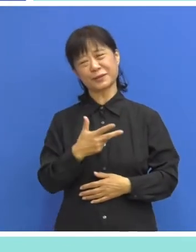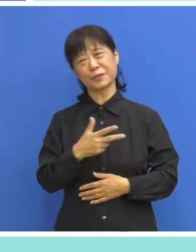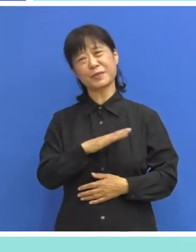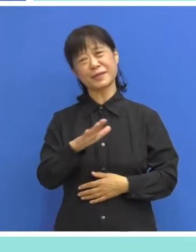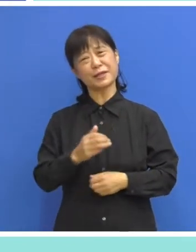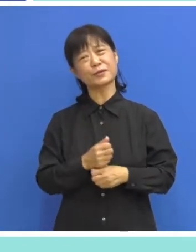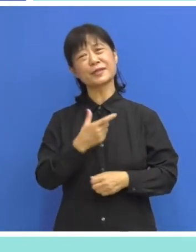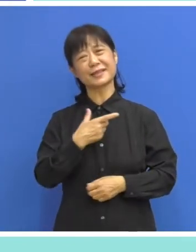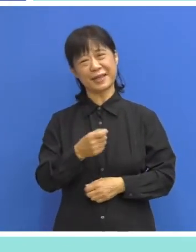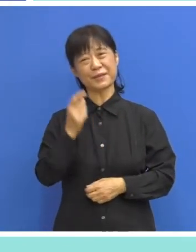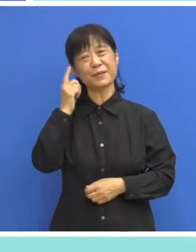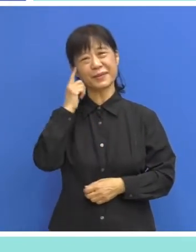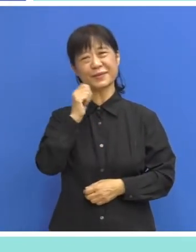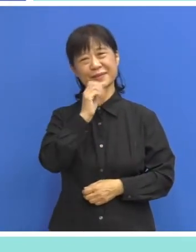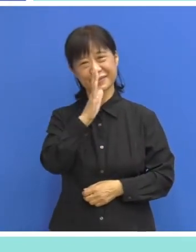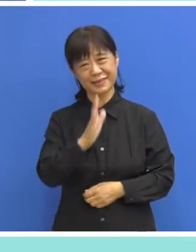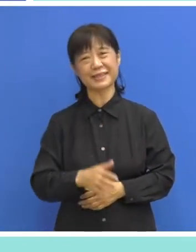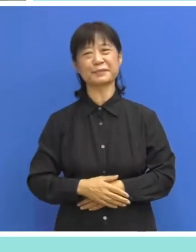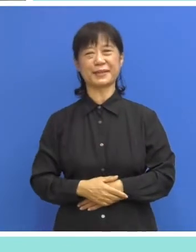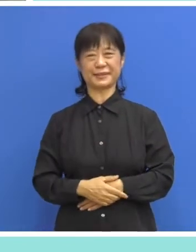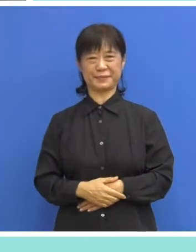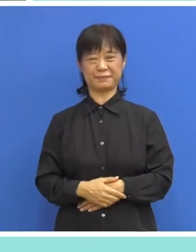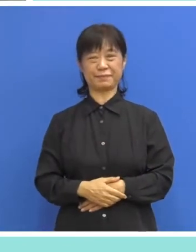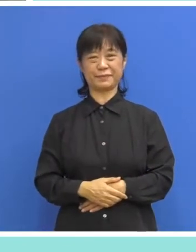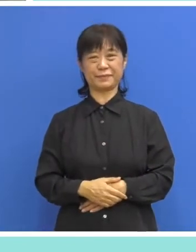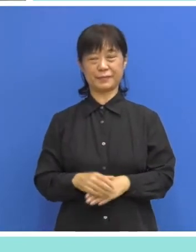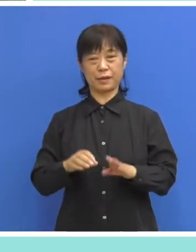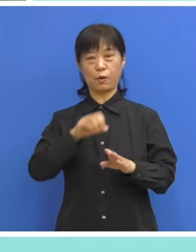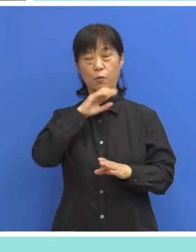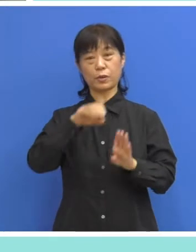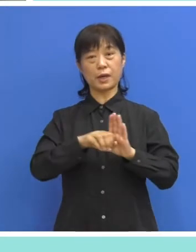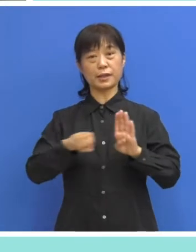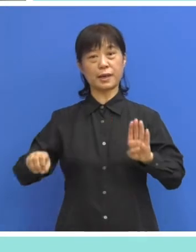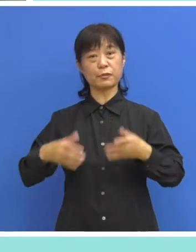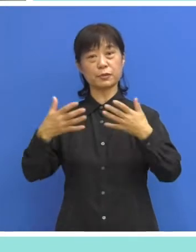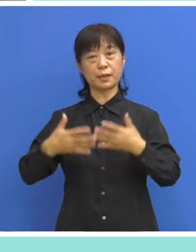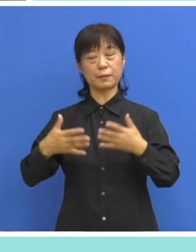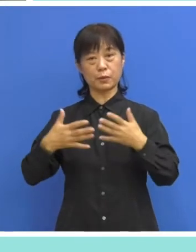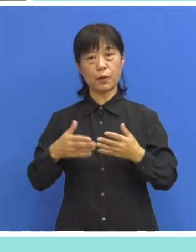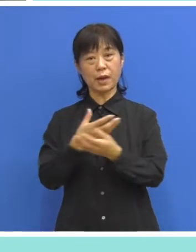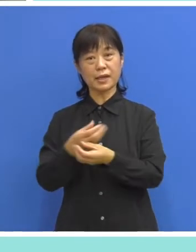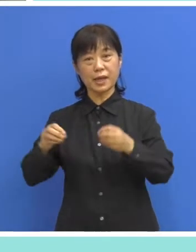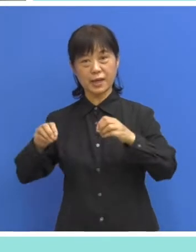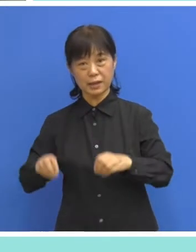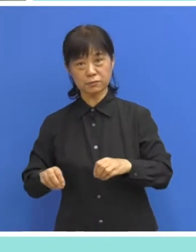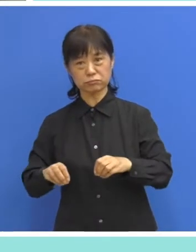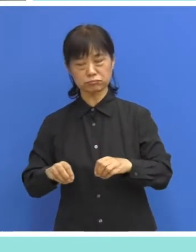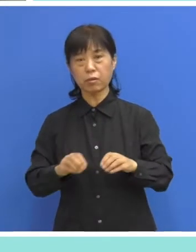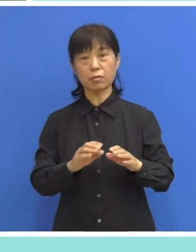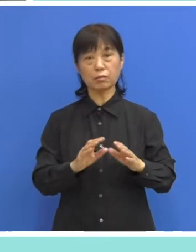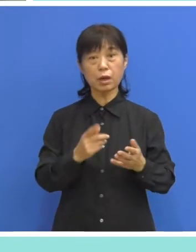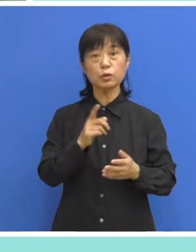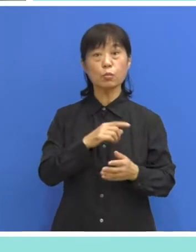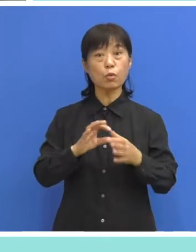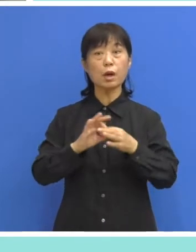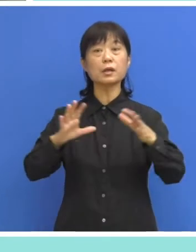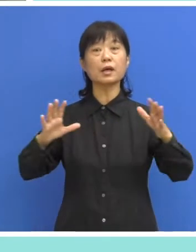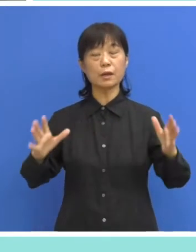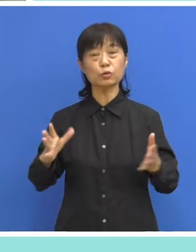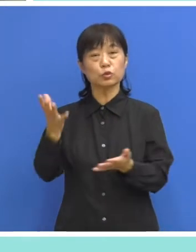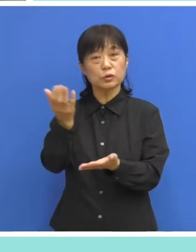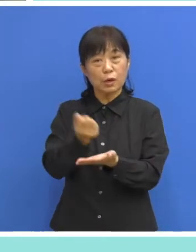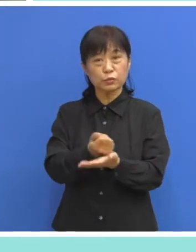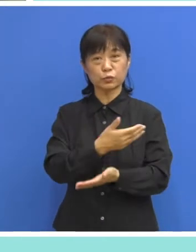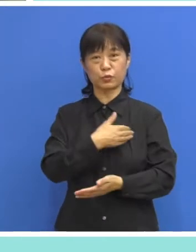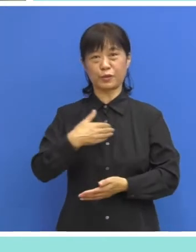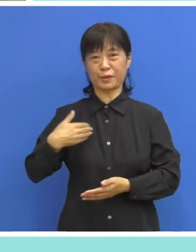たいと思いますので、よろしくお願いいたします。 大村ケーブルテレビに加入している方も加入していない方もですね、ダウンロードできるので、本当に多